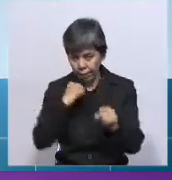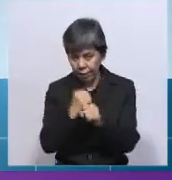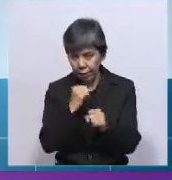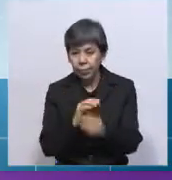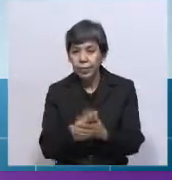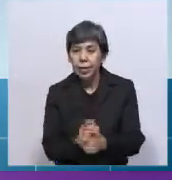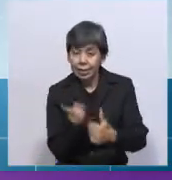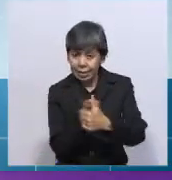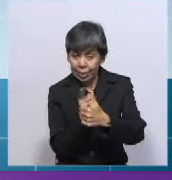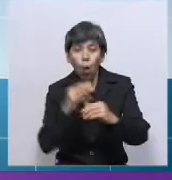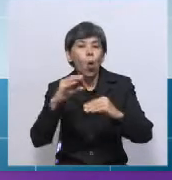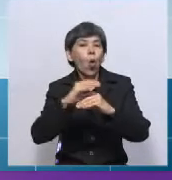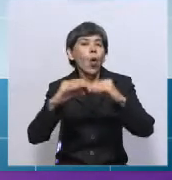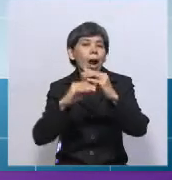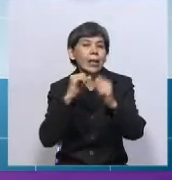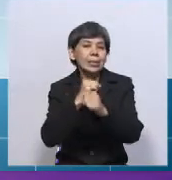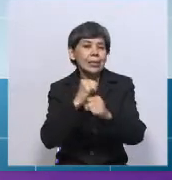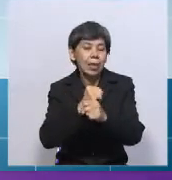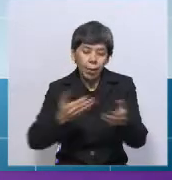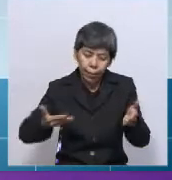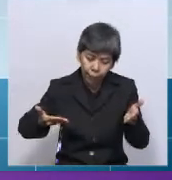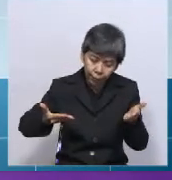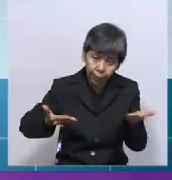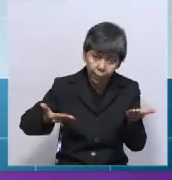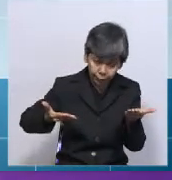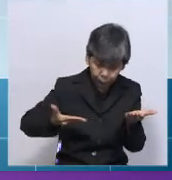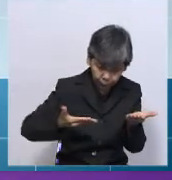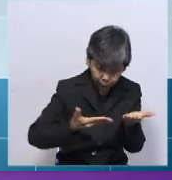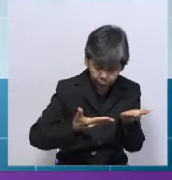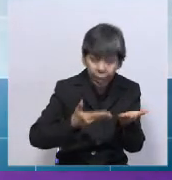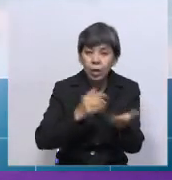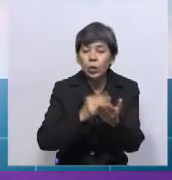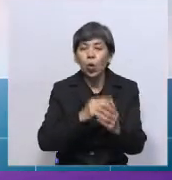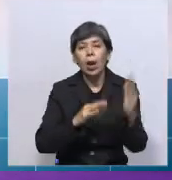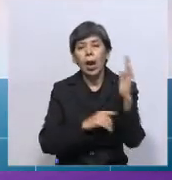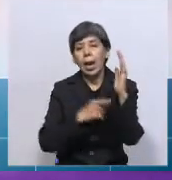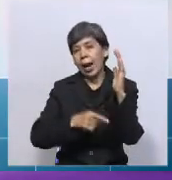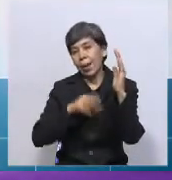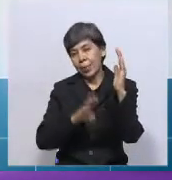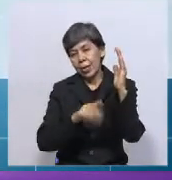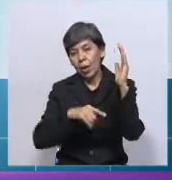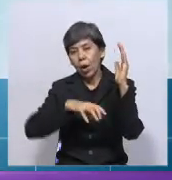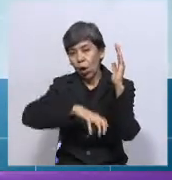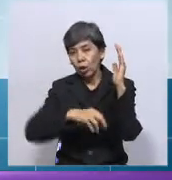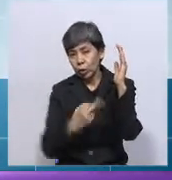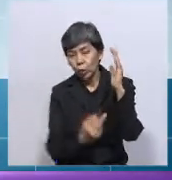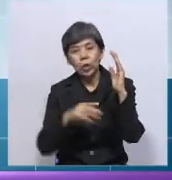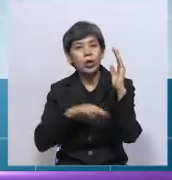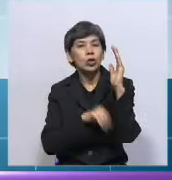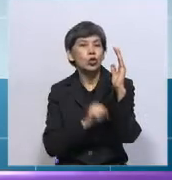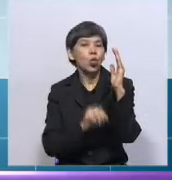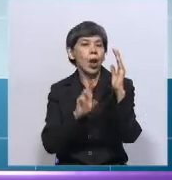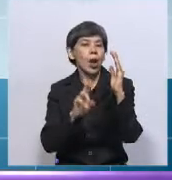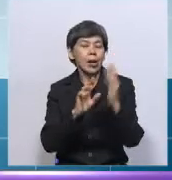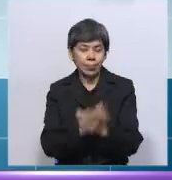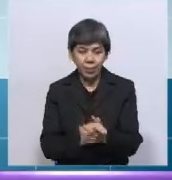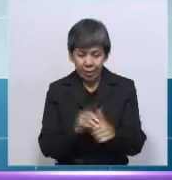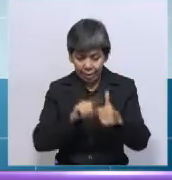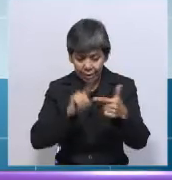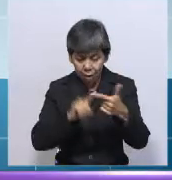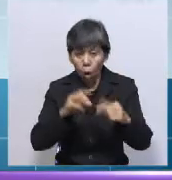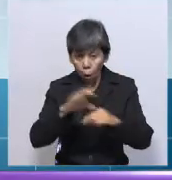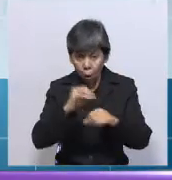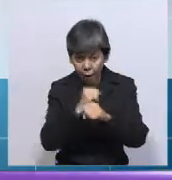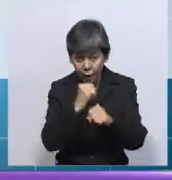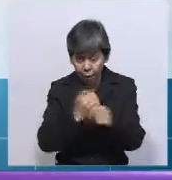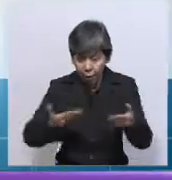ได้แก่โครงการก่อสร้างท่าเทียบเรือสำราญขนาดใหญ่ที่จังหวัดกระบี่และเกาะสมุยจังหวัดสุราษฎร์ธานีโครงการก่